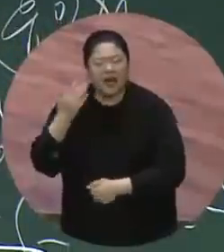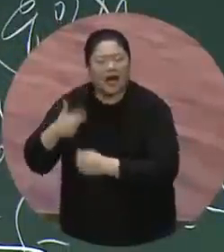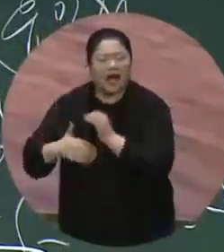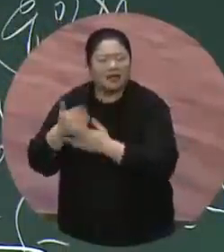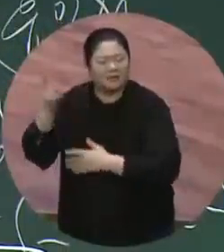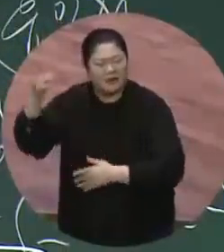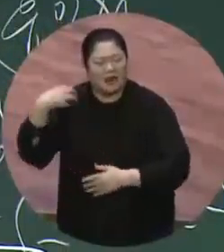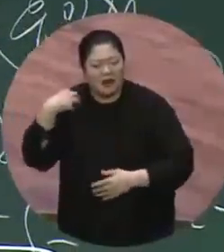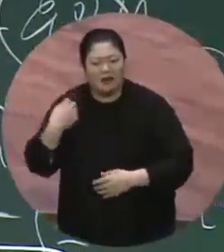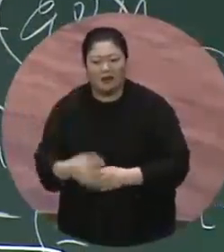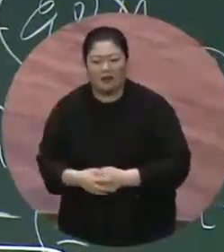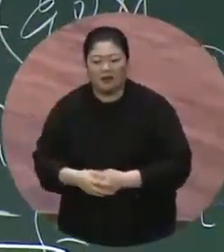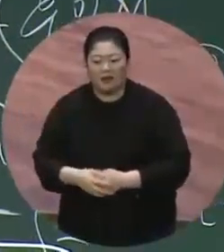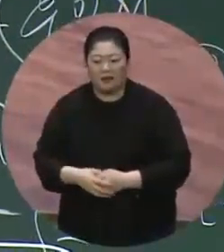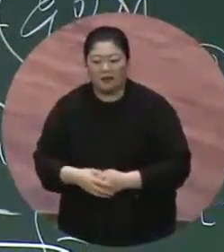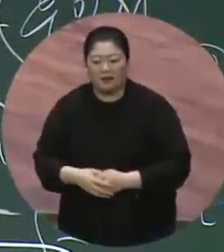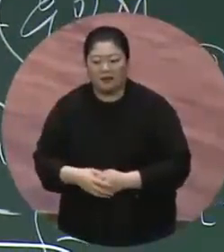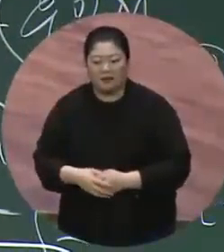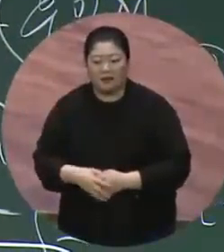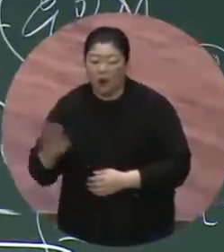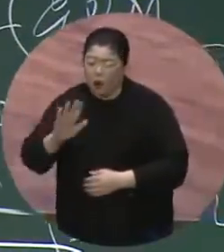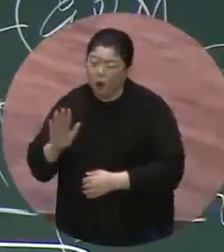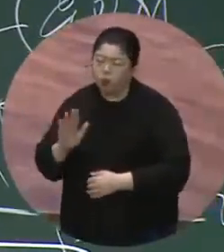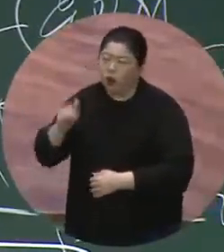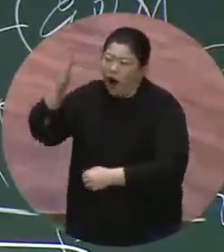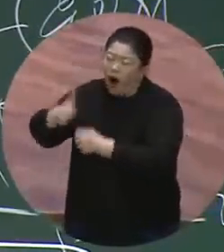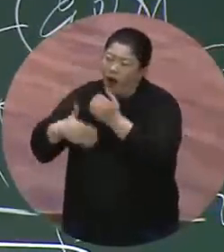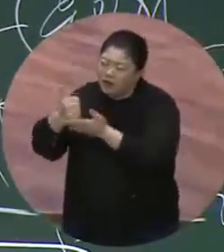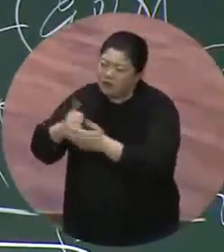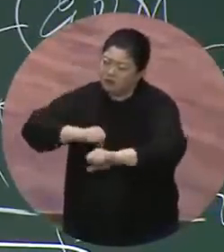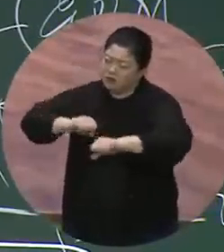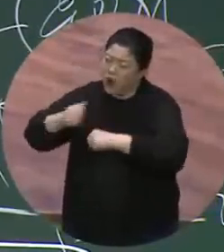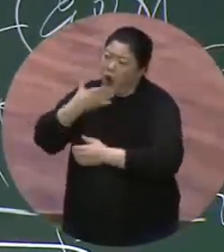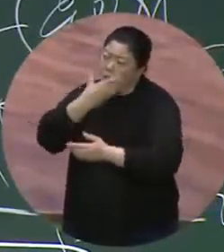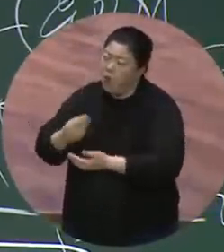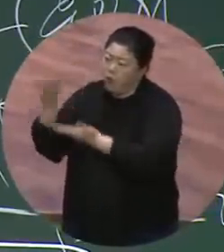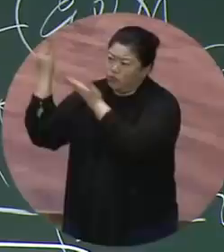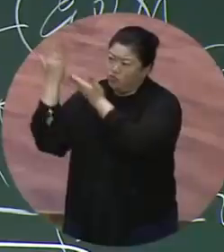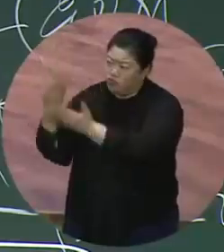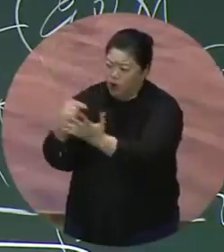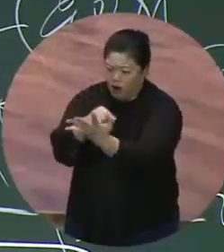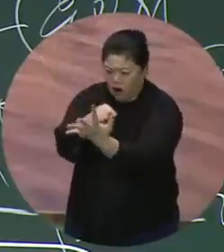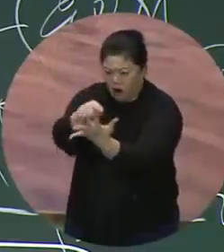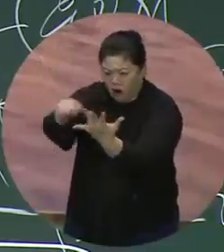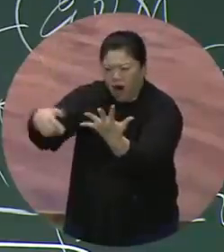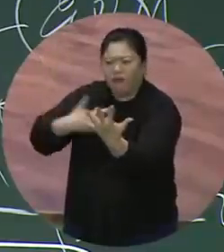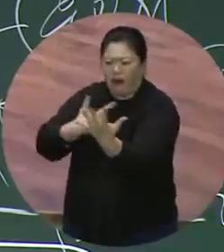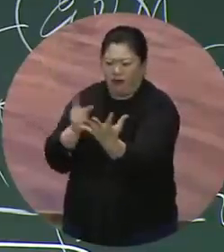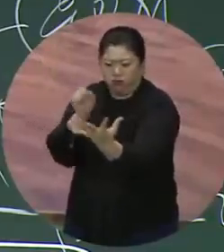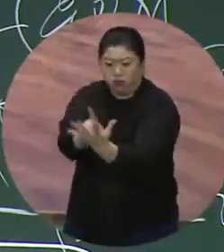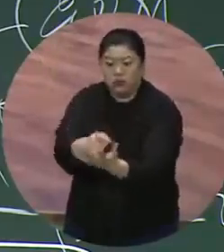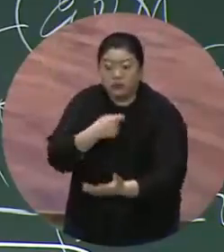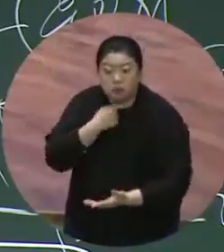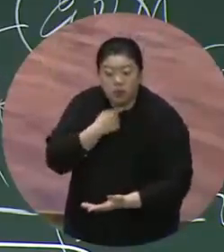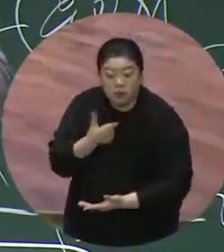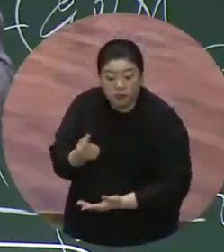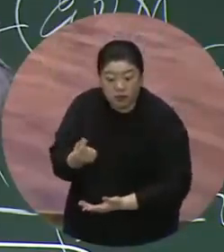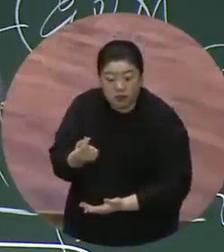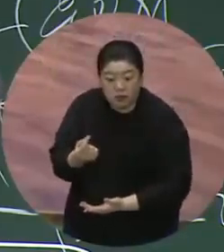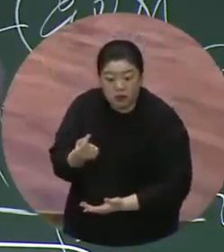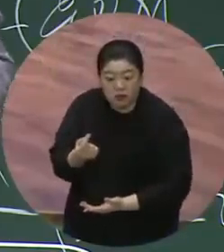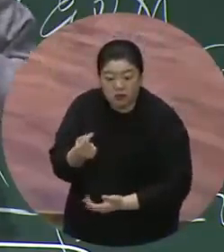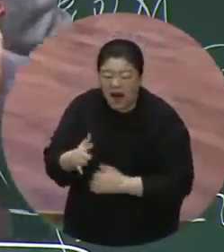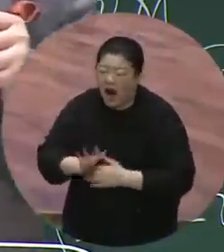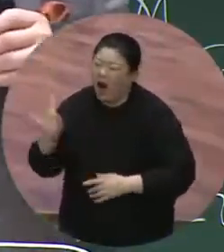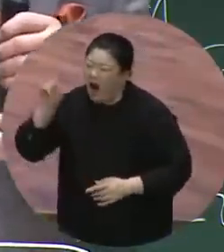왜 여기서 빠집니까? 내가 왜 이 명단에서 빠지냐고요. 이 축복이 대일에서 내가 왜 불신앙에서 빠지냐고요. 내 행편 이 핑계 저 핑계